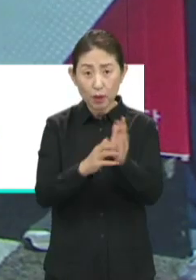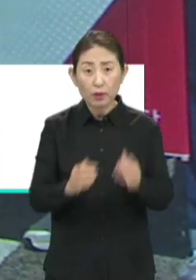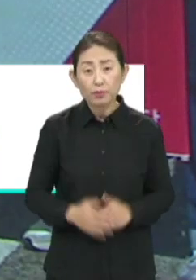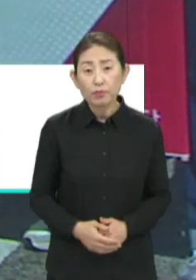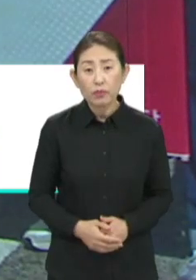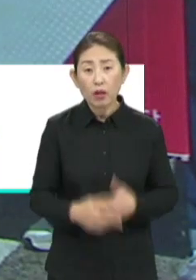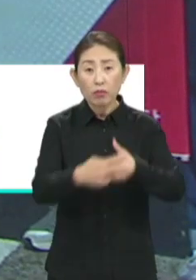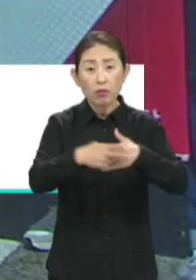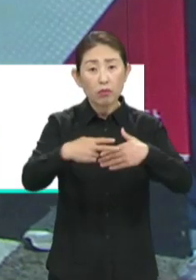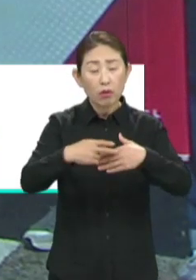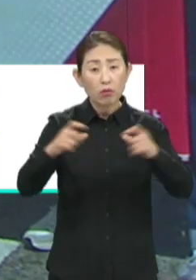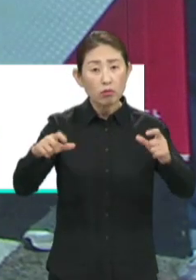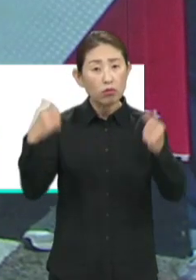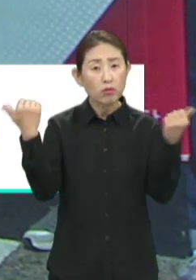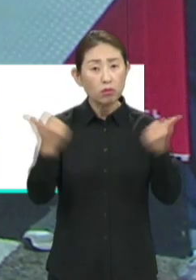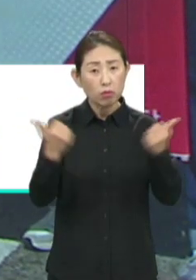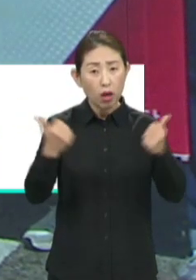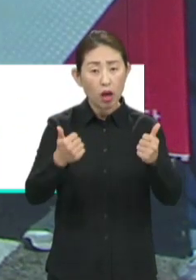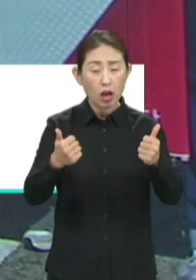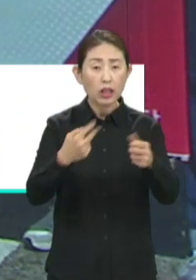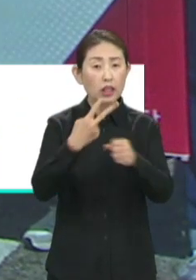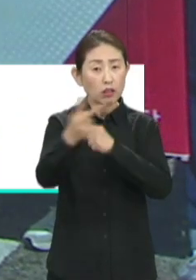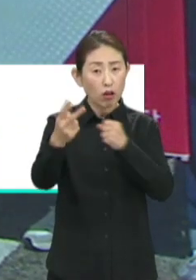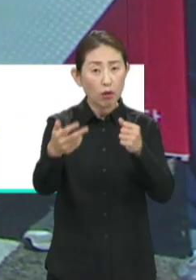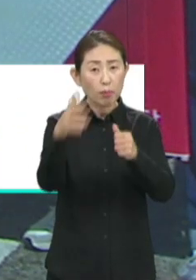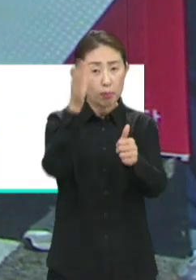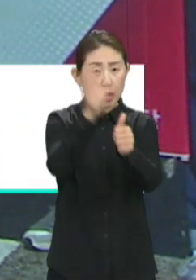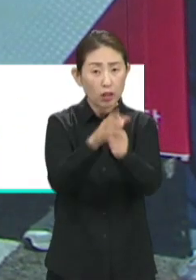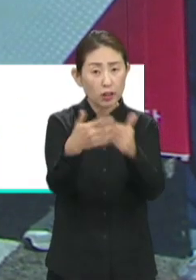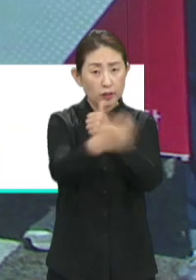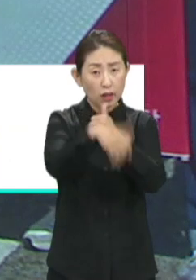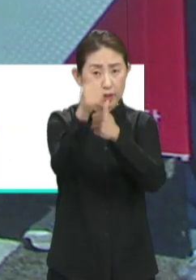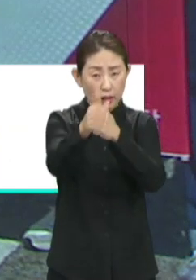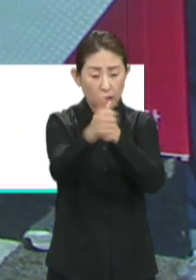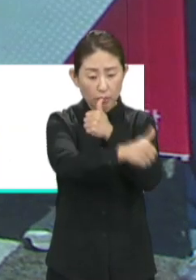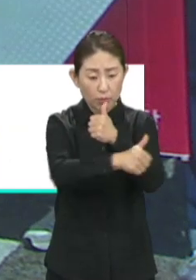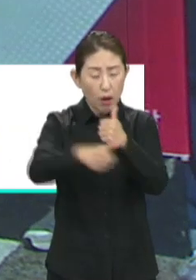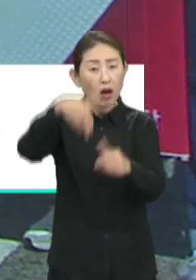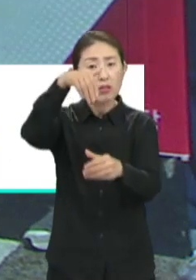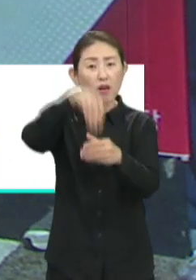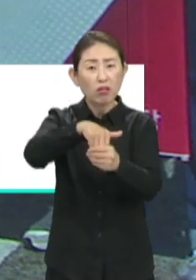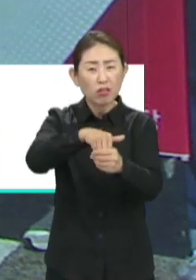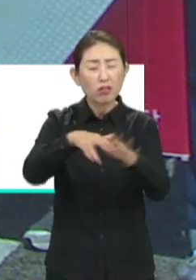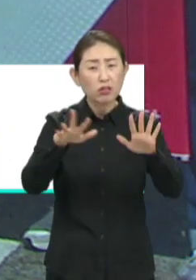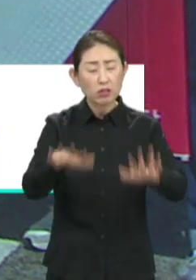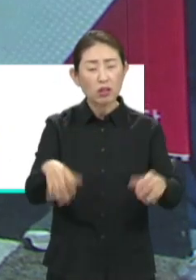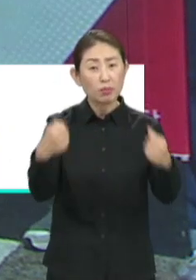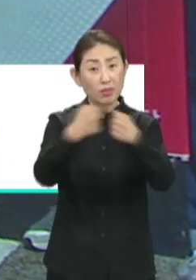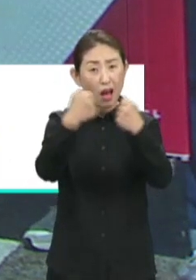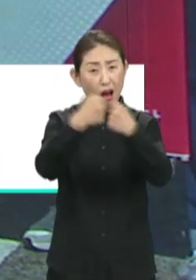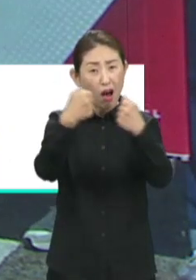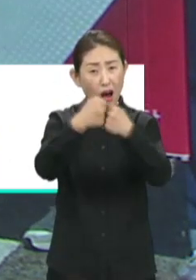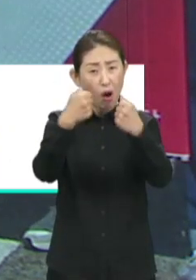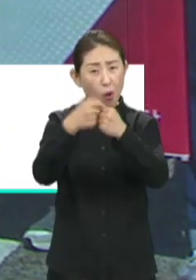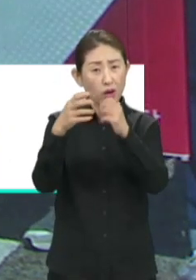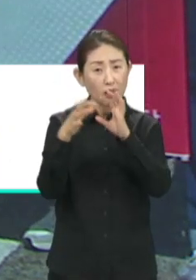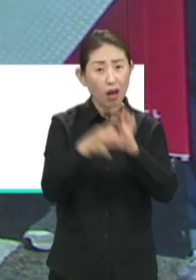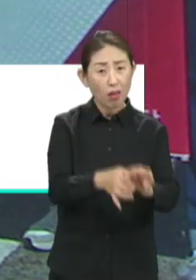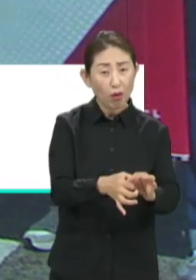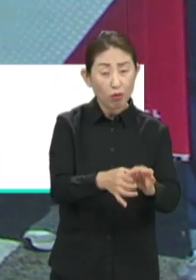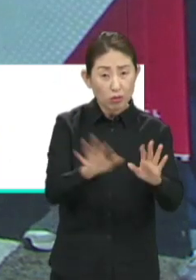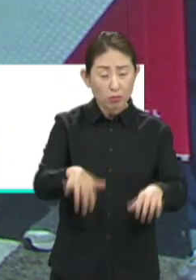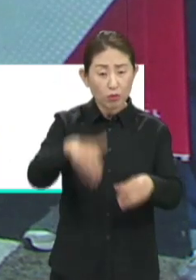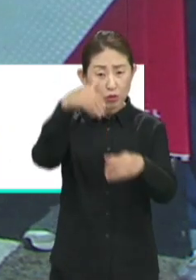대전 대덕구의회가 후반기 의장 선출을 놓고 감투싸움을 벌이는 바람에 세 번째 투표에서도 결국 의장을 뽑지